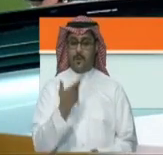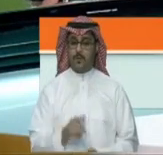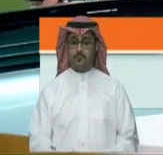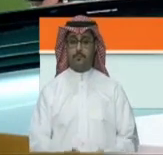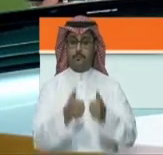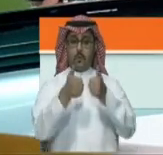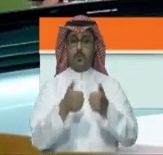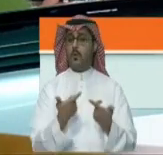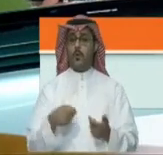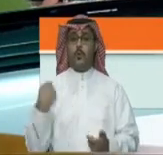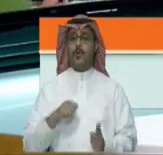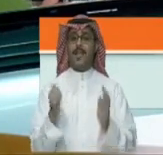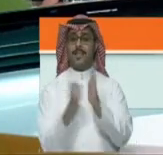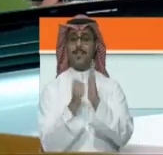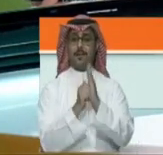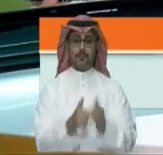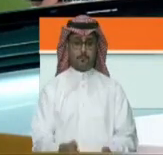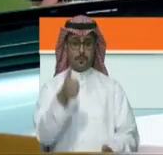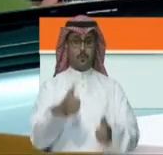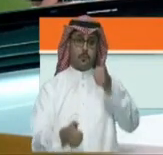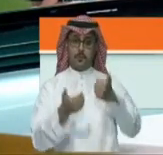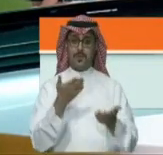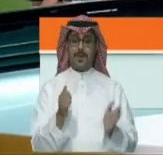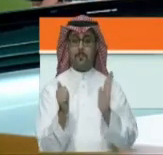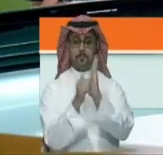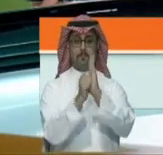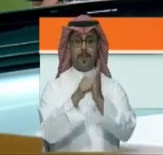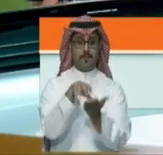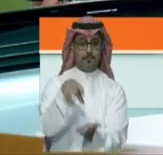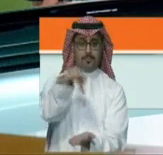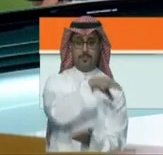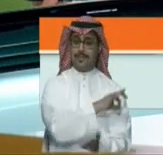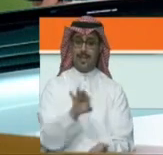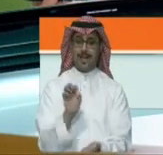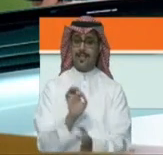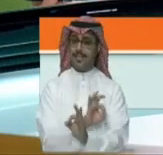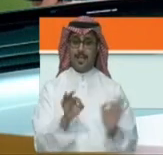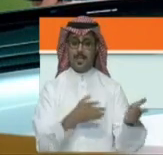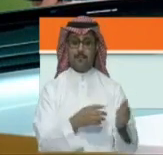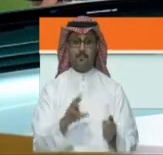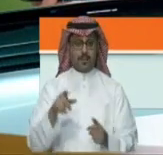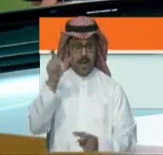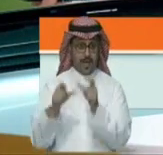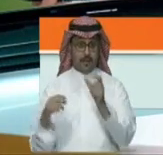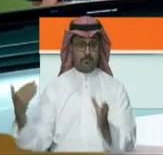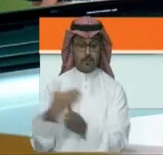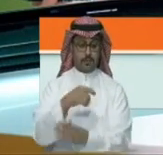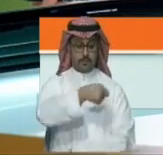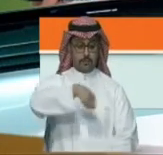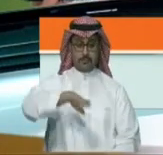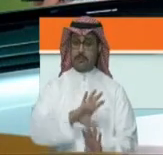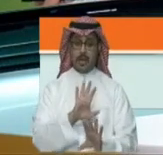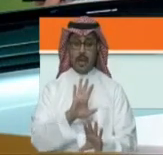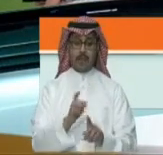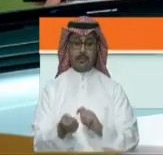نجحت وزارة الإسكان في تحقيق نتائج كبيرة في توفير المنزل الأول للمواطنين من خلال حزمة من البرامج قدمتها خلال